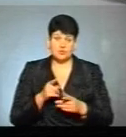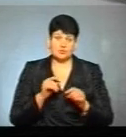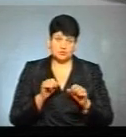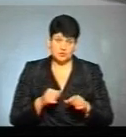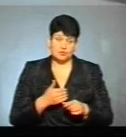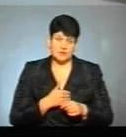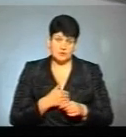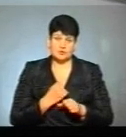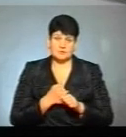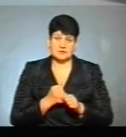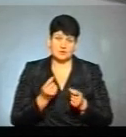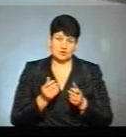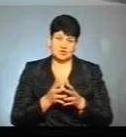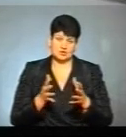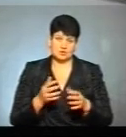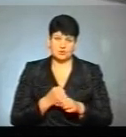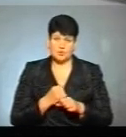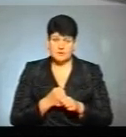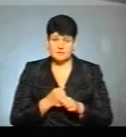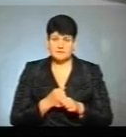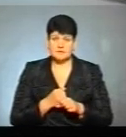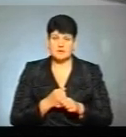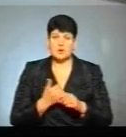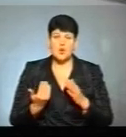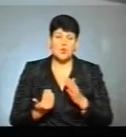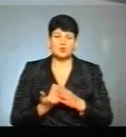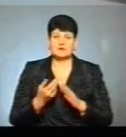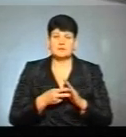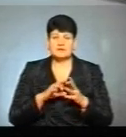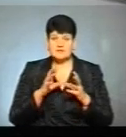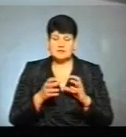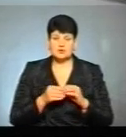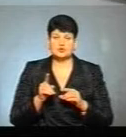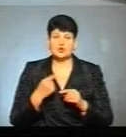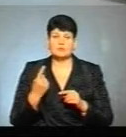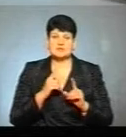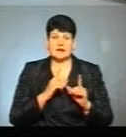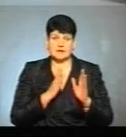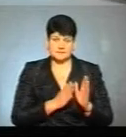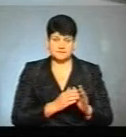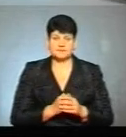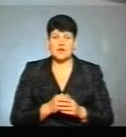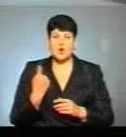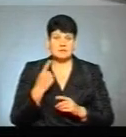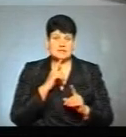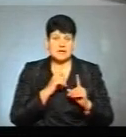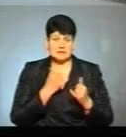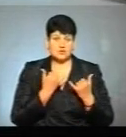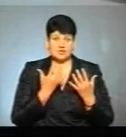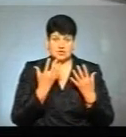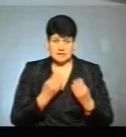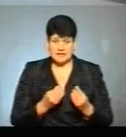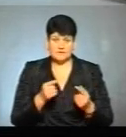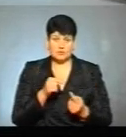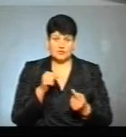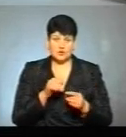ми, звичайно, хотіли зробити трошки ширшу роботу і оновити план в цілому. Тепер щодо обласної ради. Обласна рада на сьогоднішній день